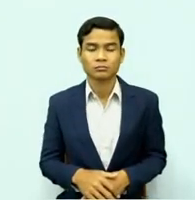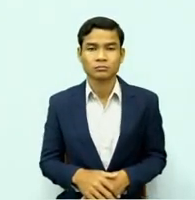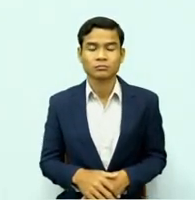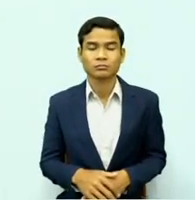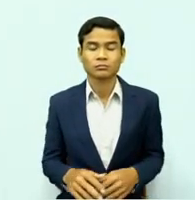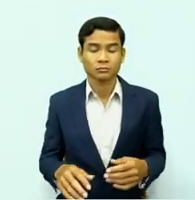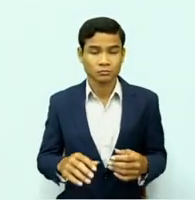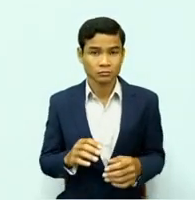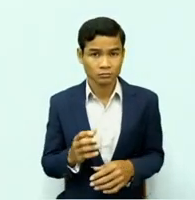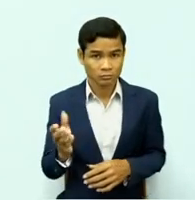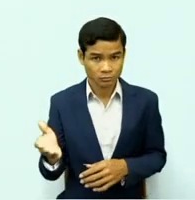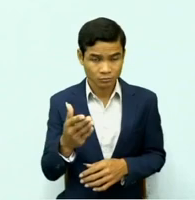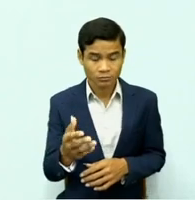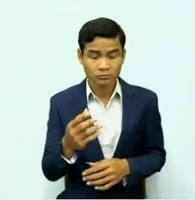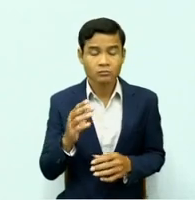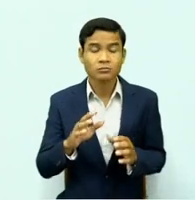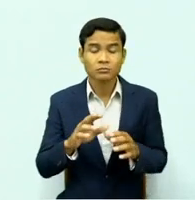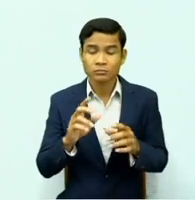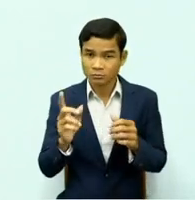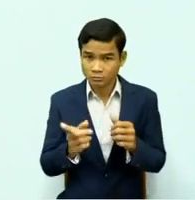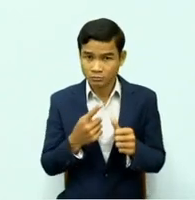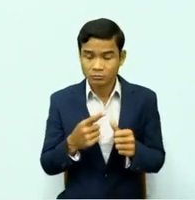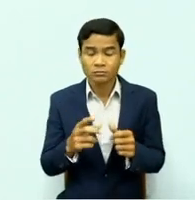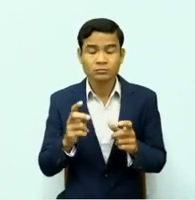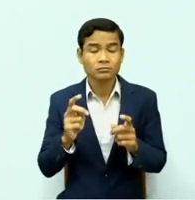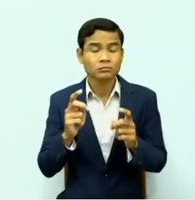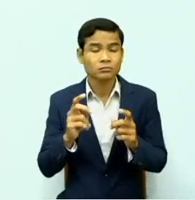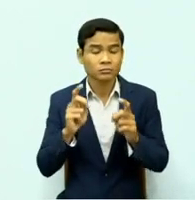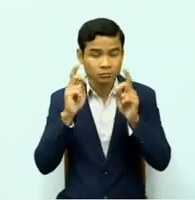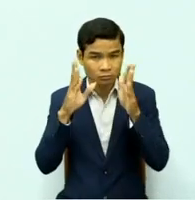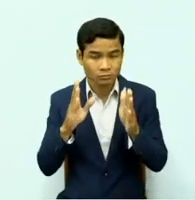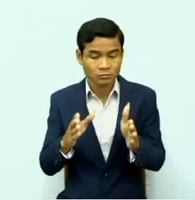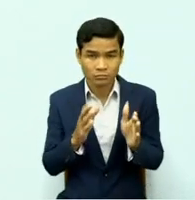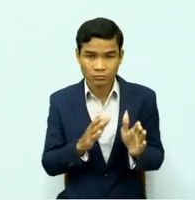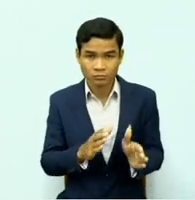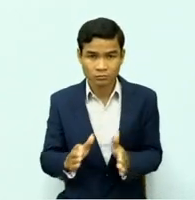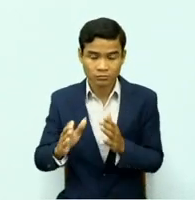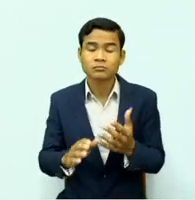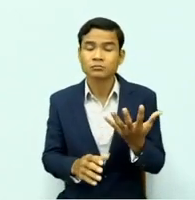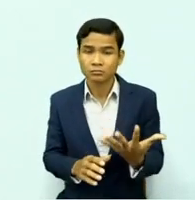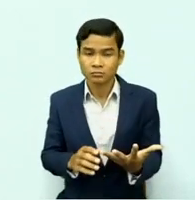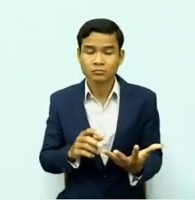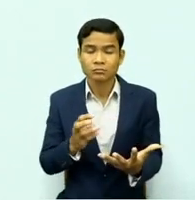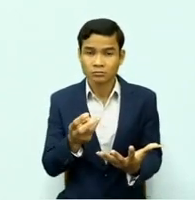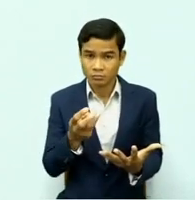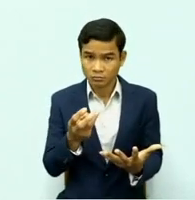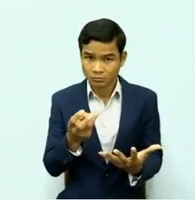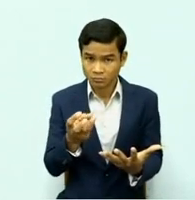ta chắc con mơ mơ đầm bóng cái nè cừu riết chàn bài chứ mình tọp tiệt đằng ấy thằng nè cừu riết ấy ạ